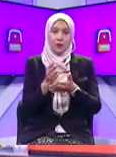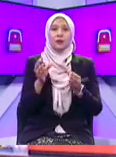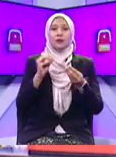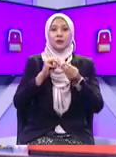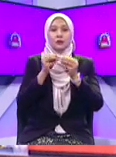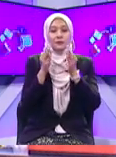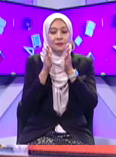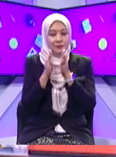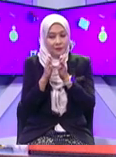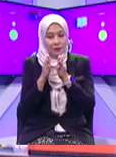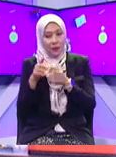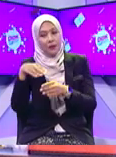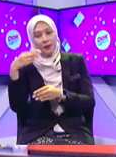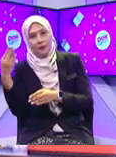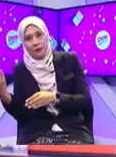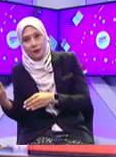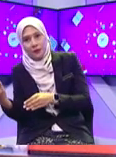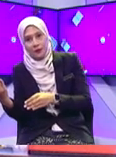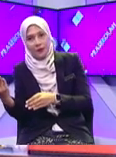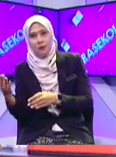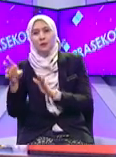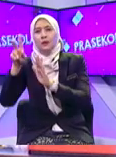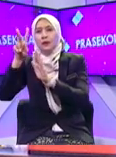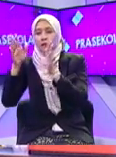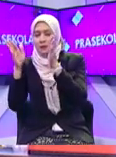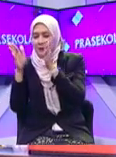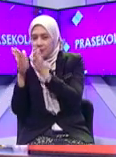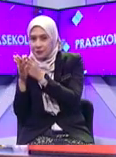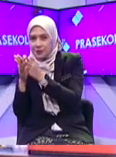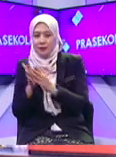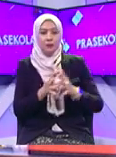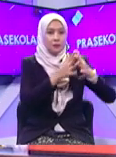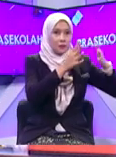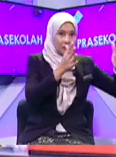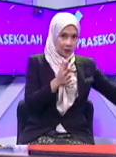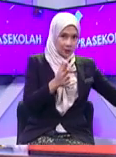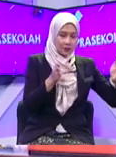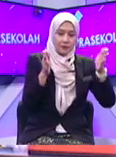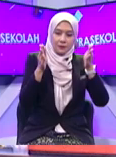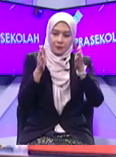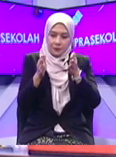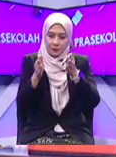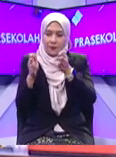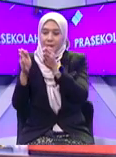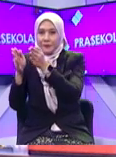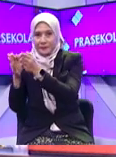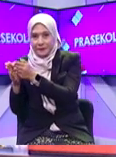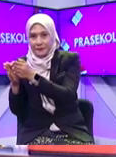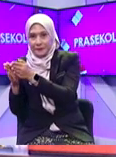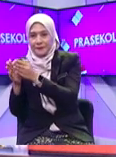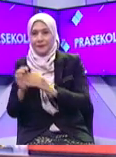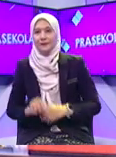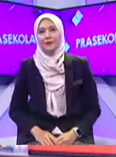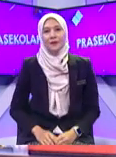sedikit dan Makin kecil jadi kita ingat yang itu operasi tulang mestilah